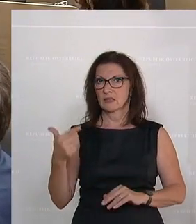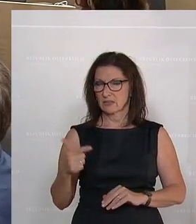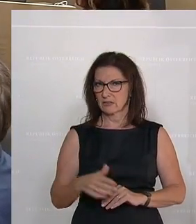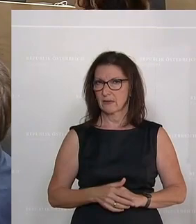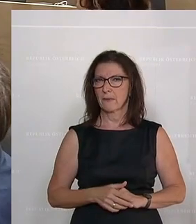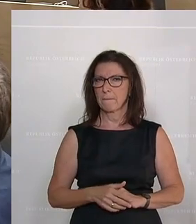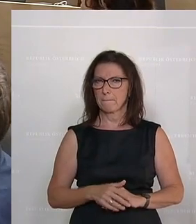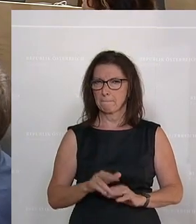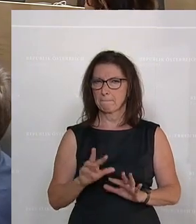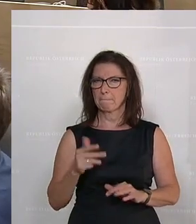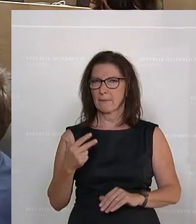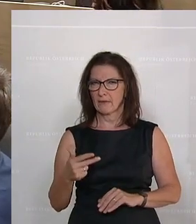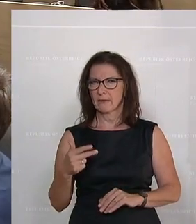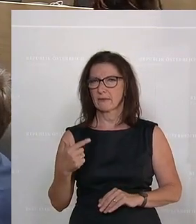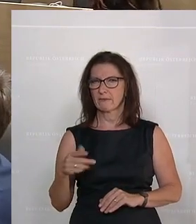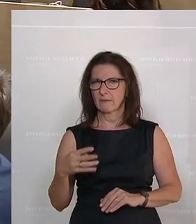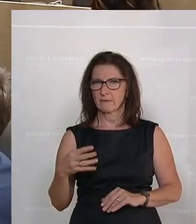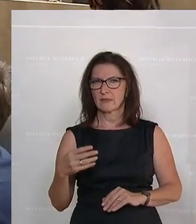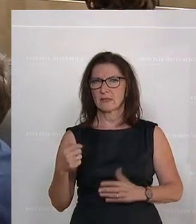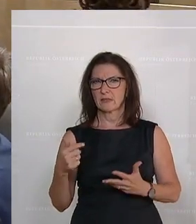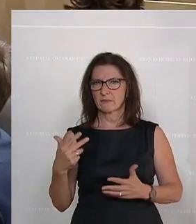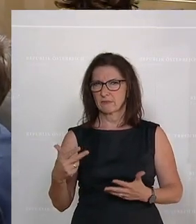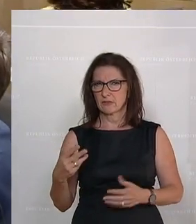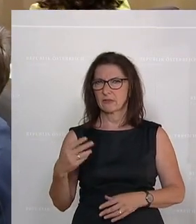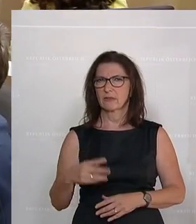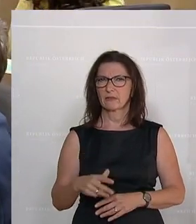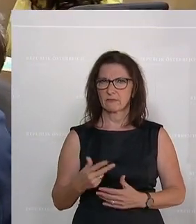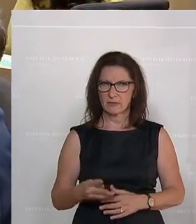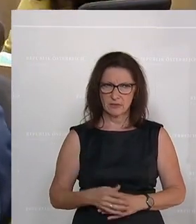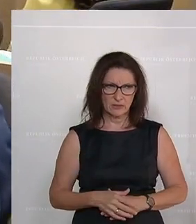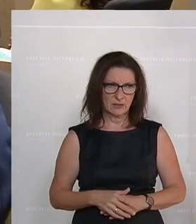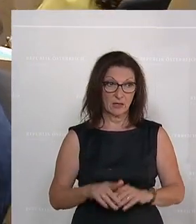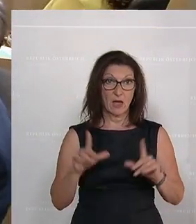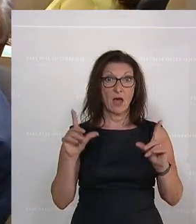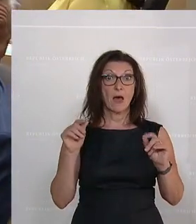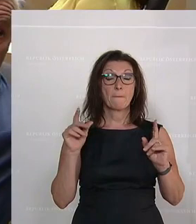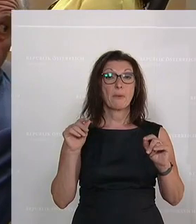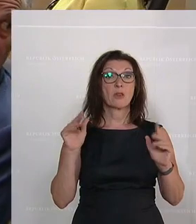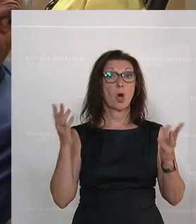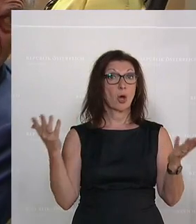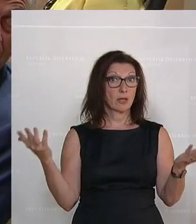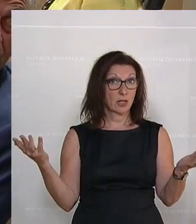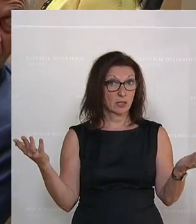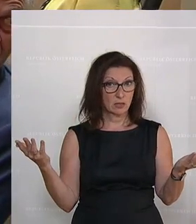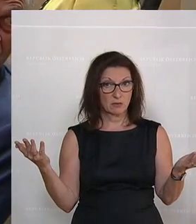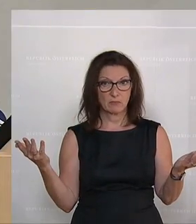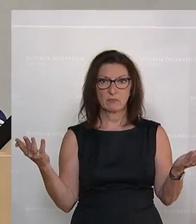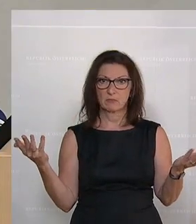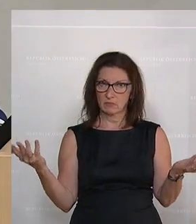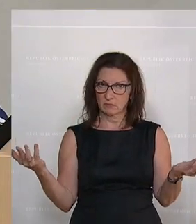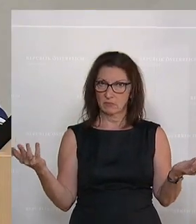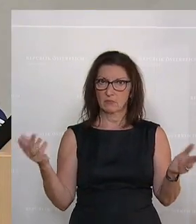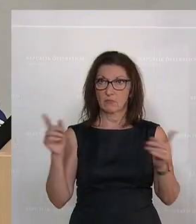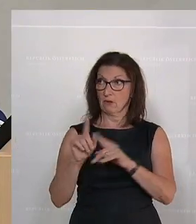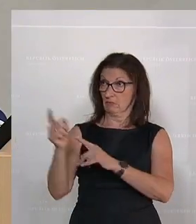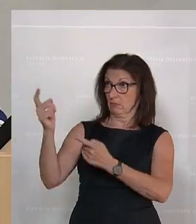noch 31 32 14 14 das ist bei weitem auch dazu den rhein gekommen die